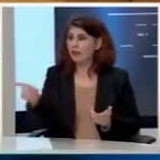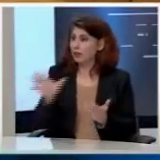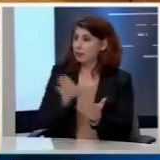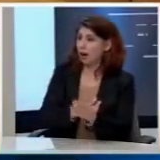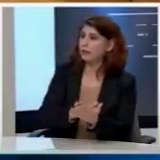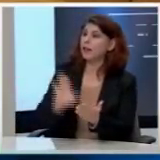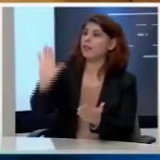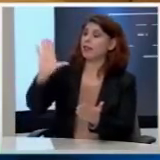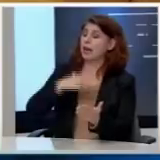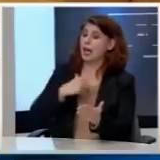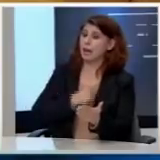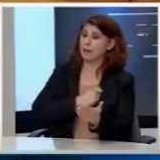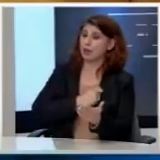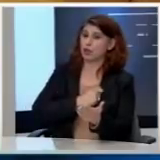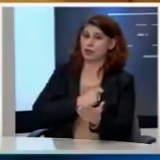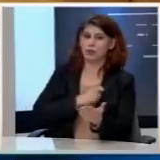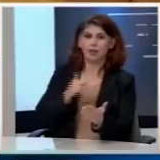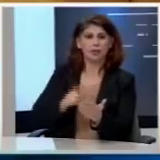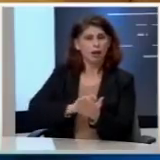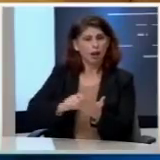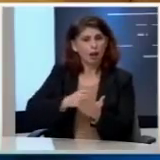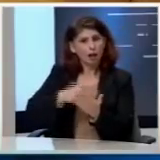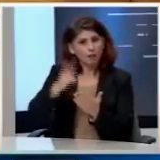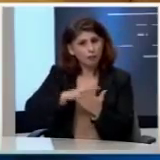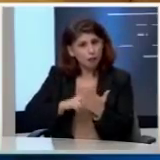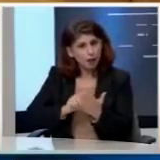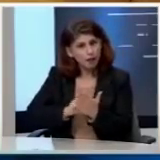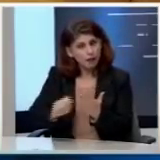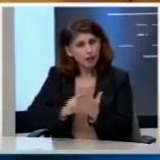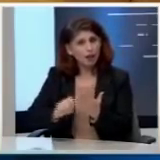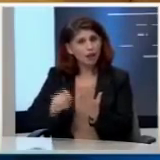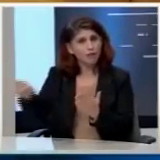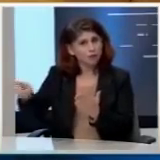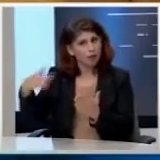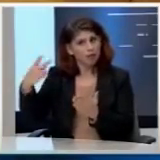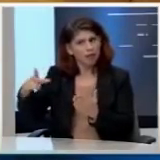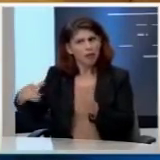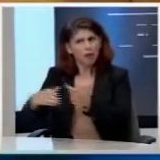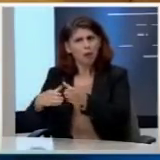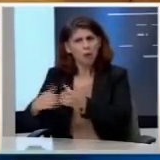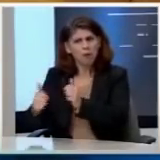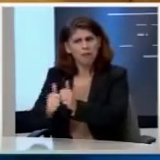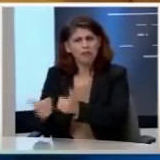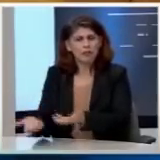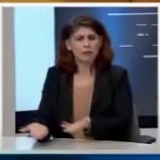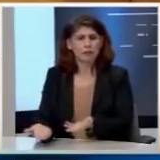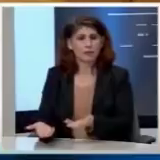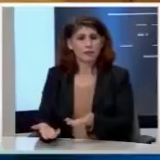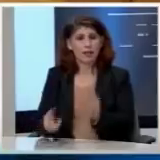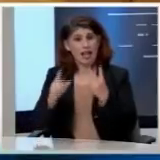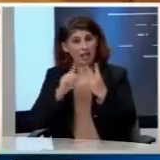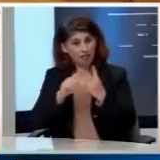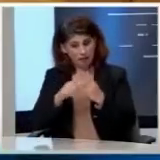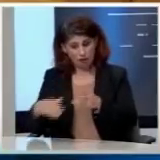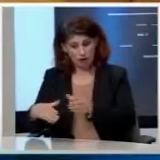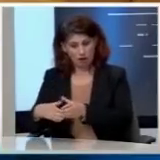είναι αναξιόπιστοι? Γιατί τα γράφουν εφημερίδες που είναι κατά βάση φιλικές προς εσάς. Το δεύτερο σκέλος είναι πιο